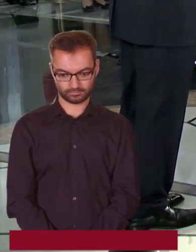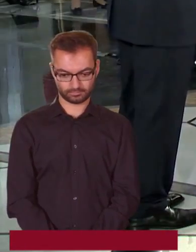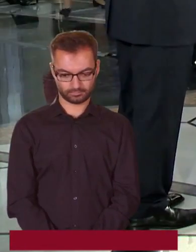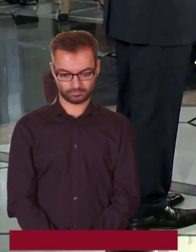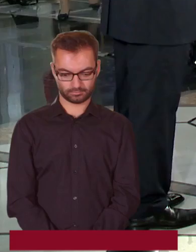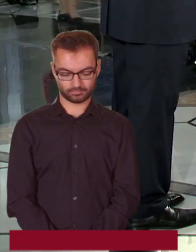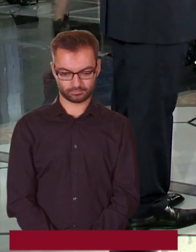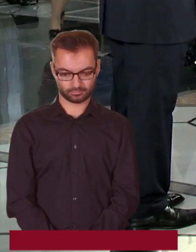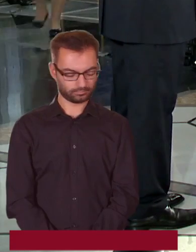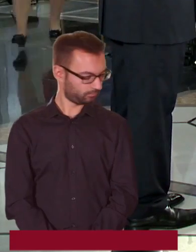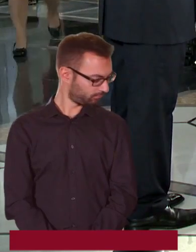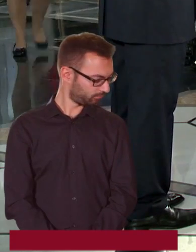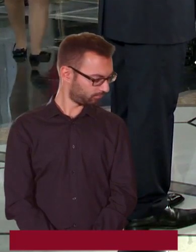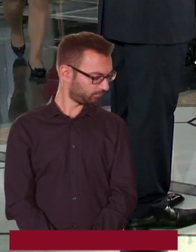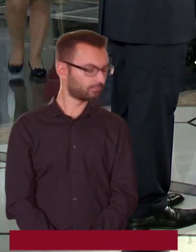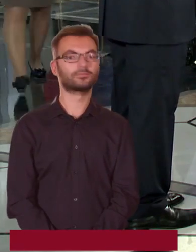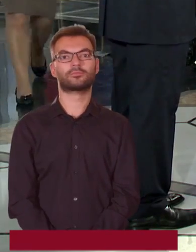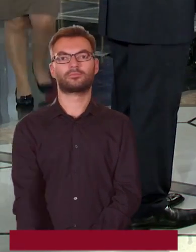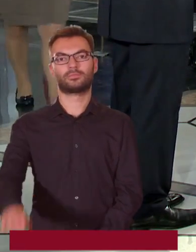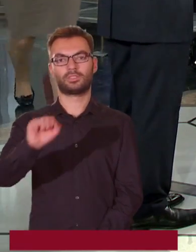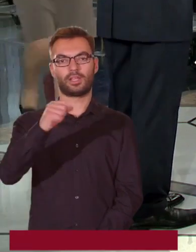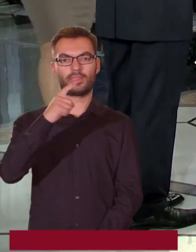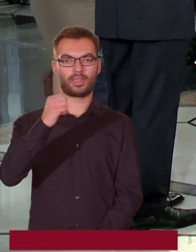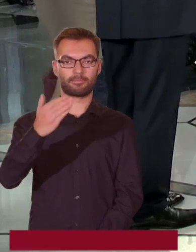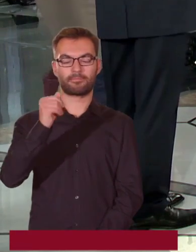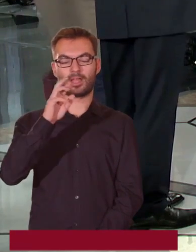Poproszę pana Adama Marka Korola.